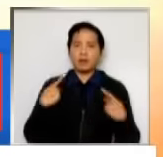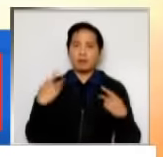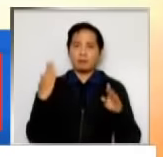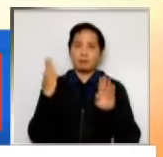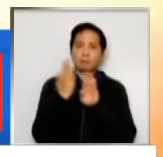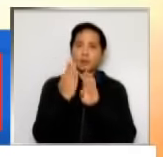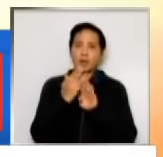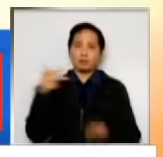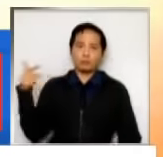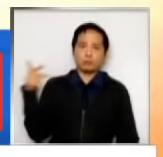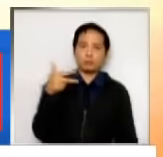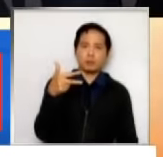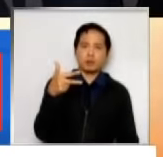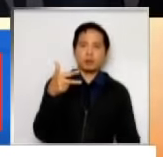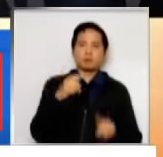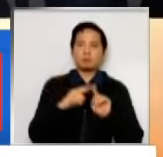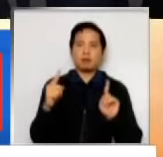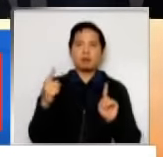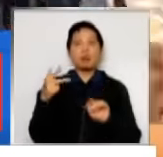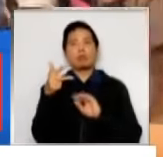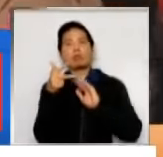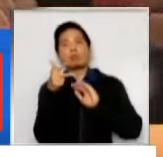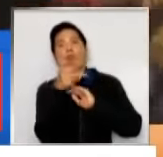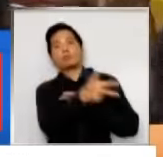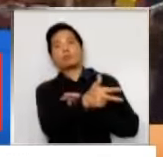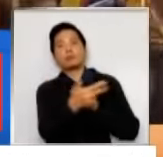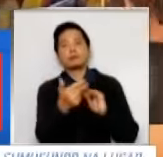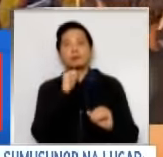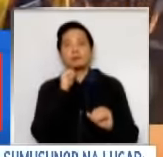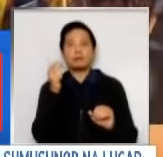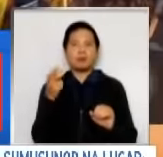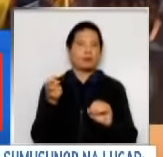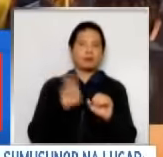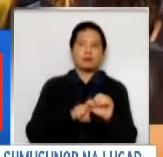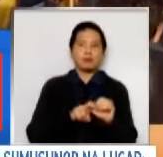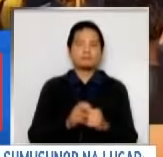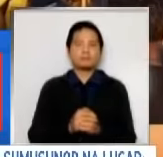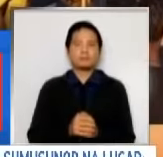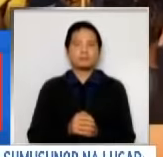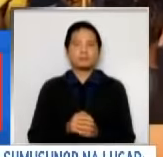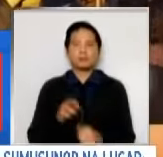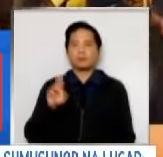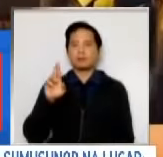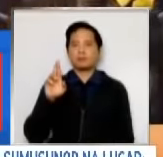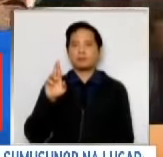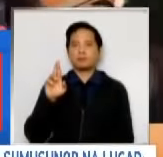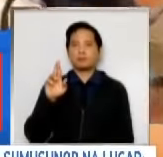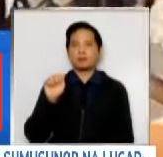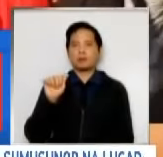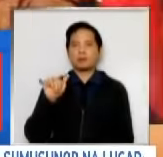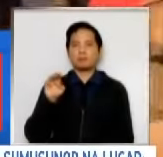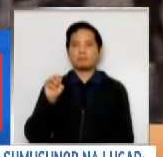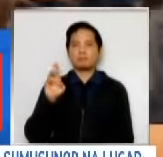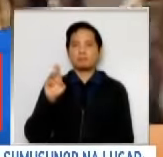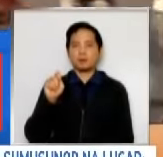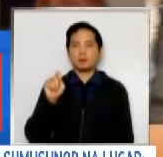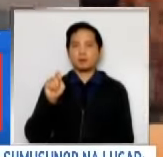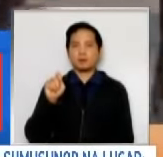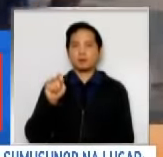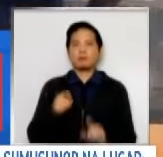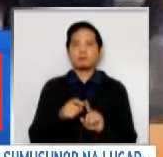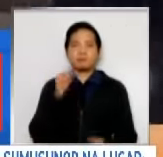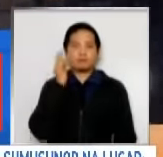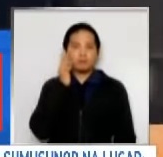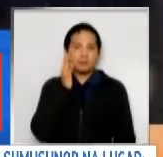hanggang sa umuwi na lang siya. Ito naman yung kuha naman po ni Raymark Monte sa Fairview pa rin, kalimitang sumasakay